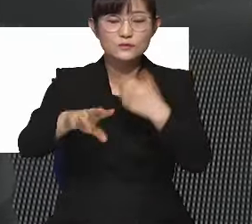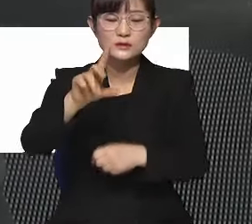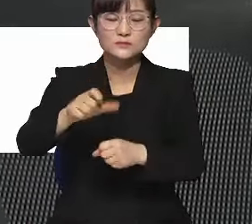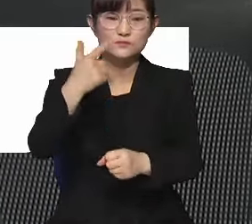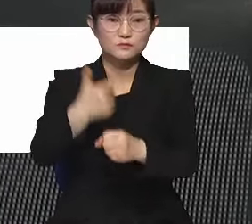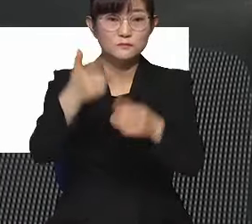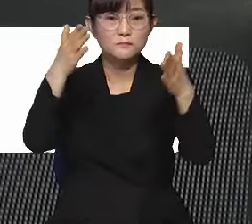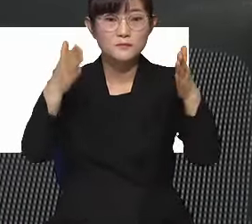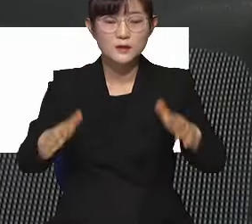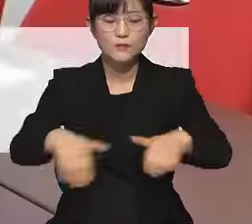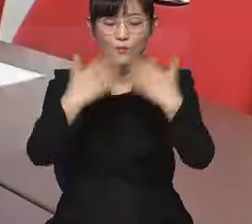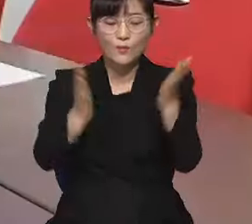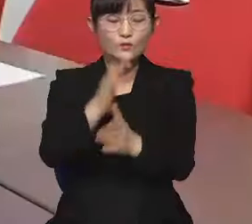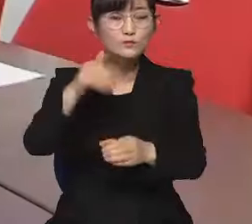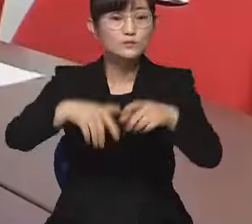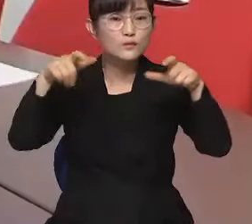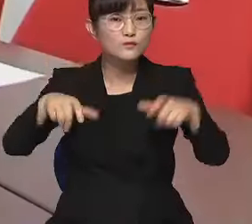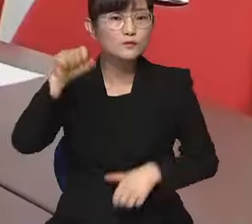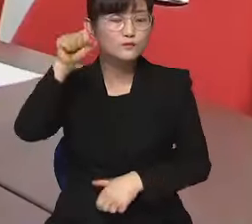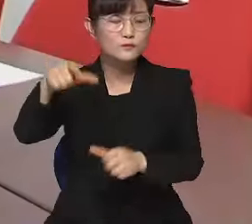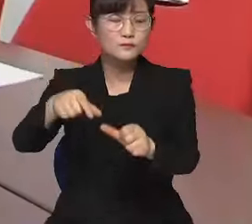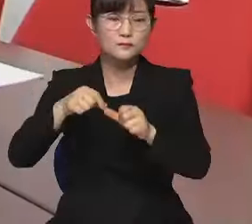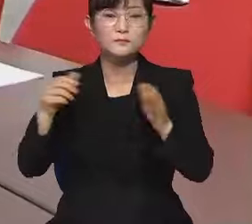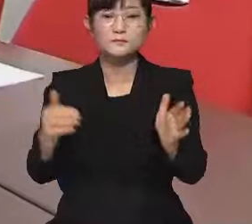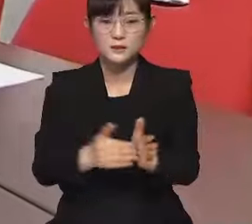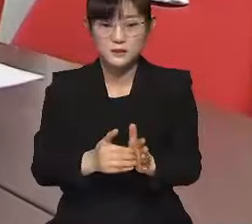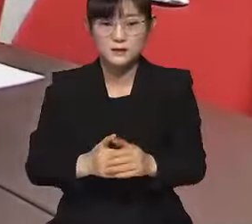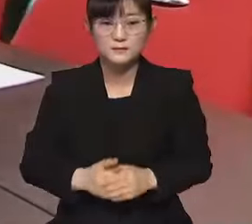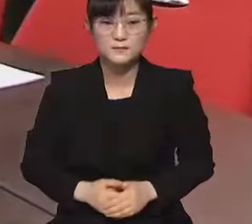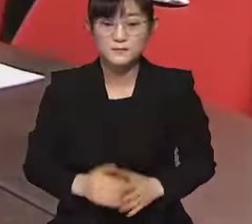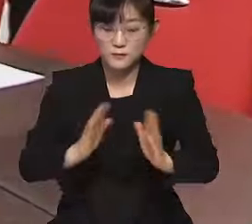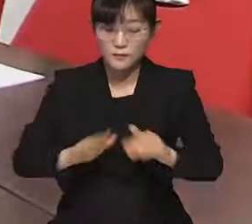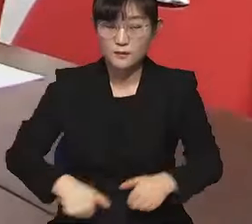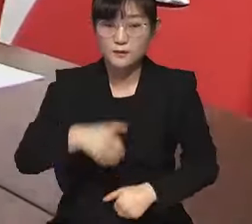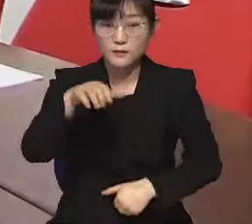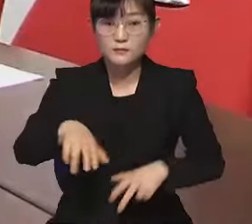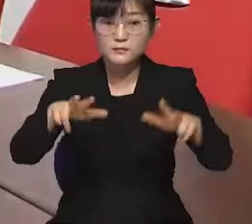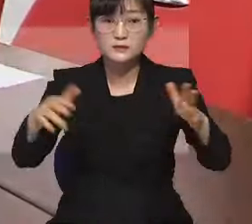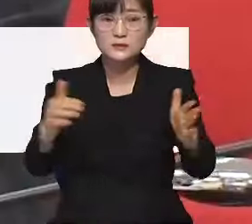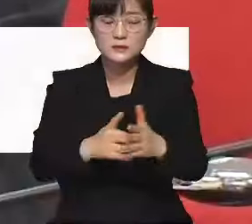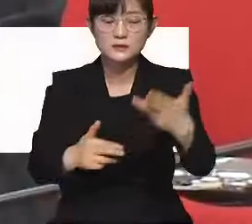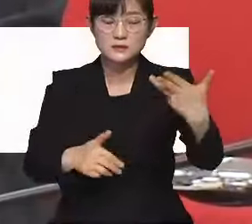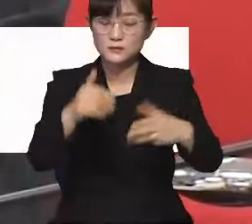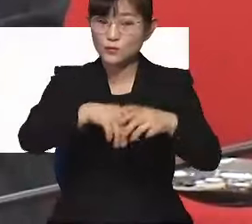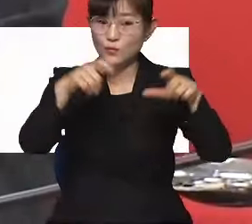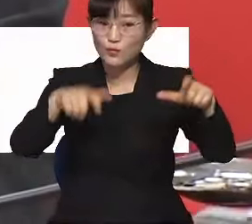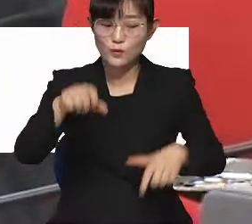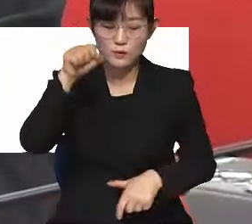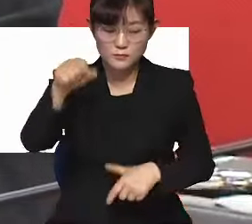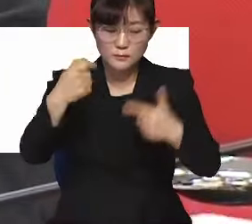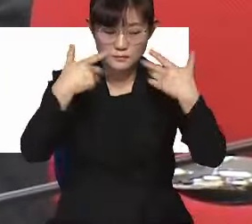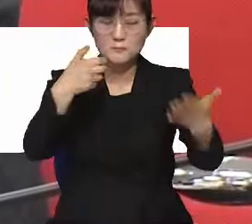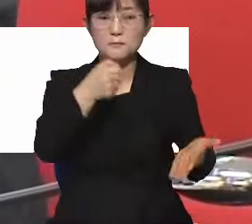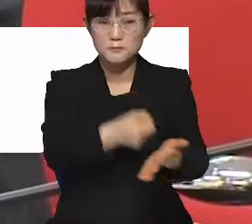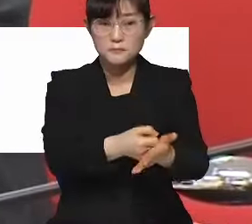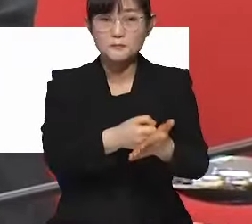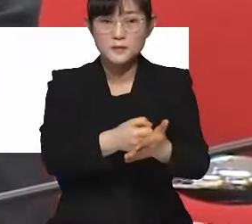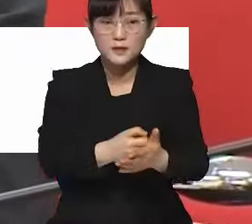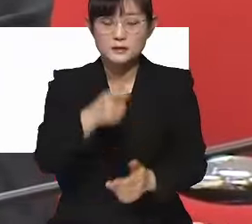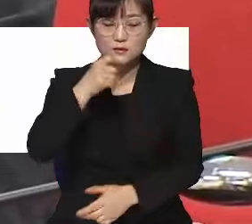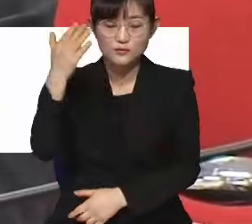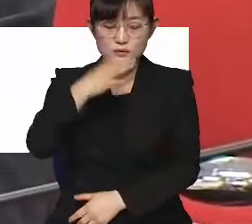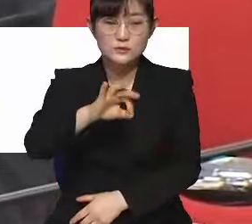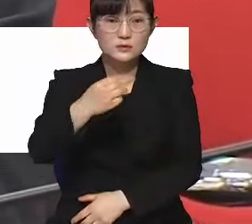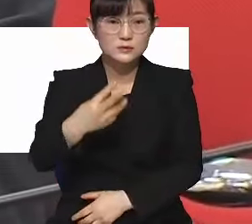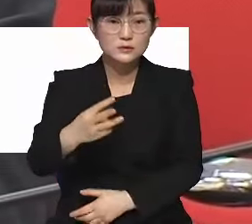만에 전 선거구에 후보를 공천했습니다. 전남은 지금까지 8개 선거구 후보를 확정했고 여수